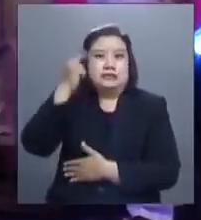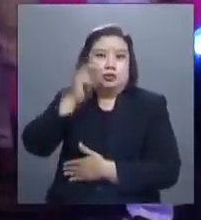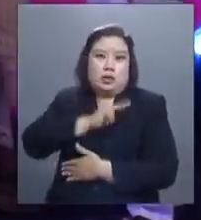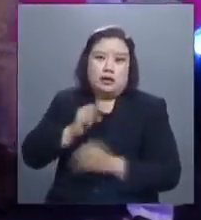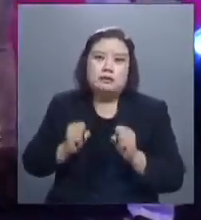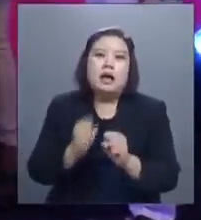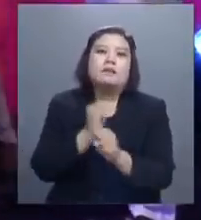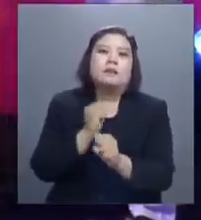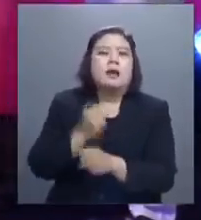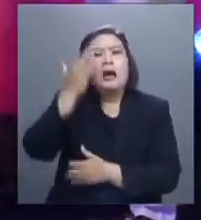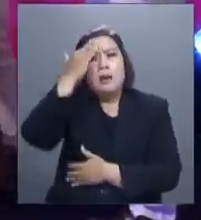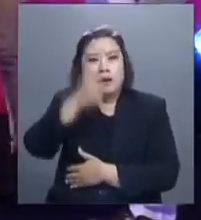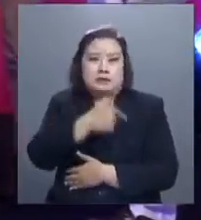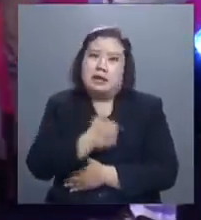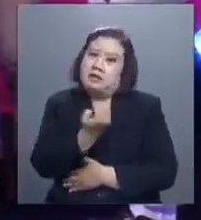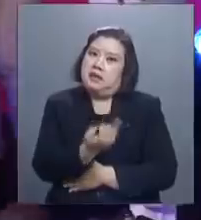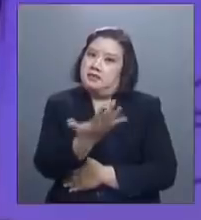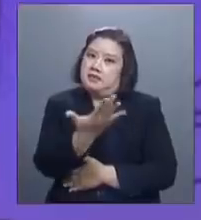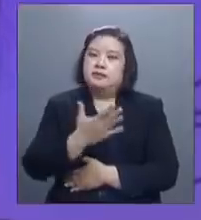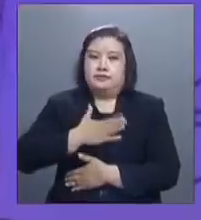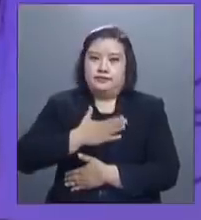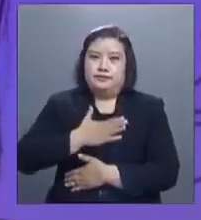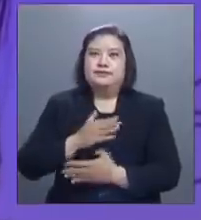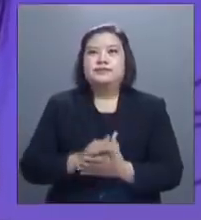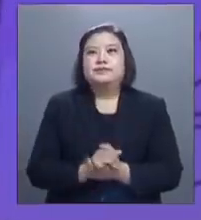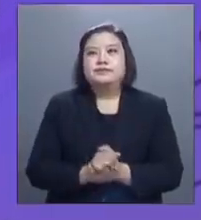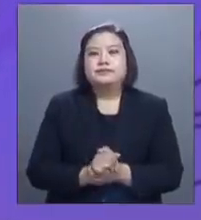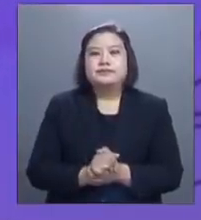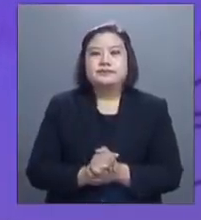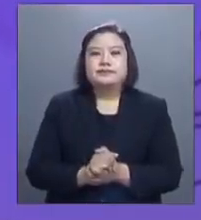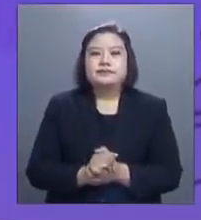ยหัวใจนักสู้ของนิโคลีน